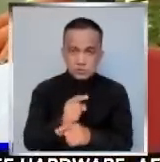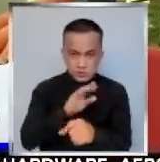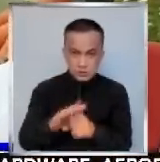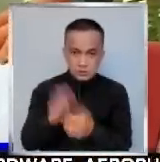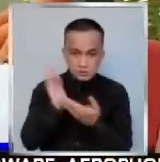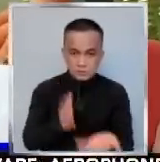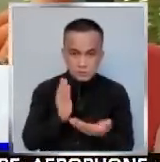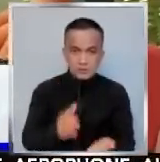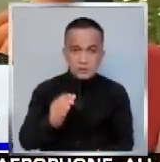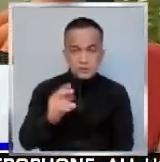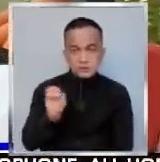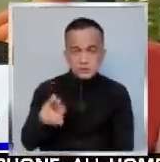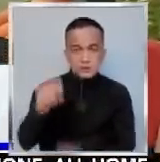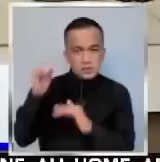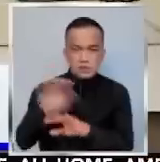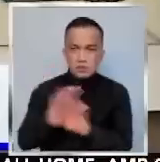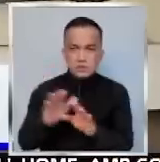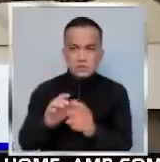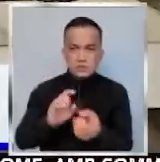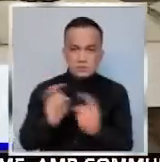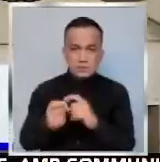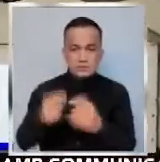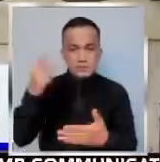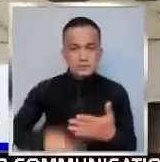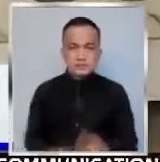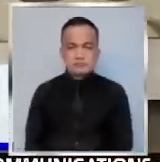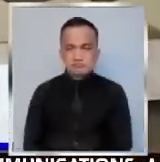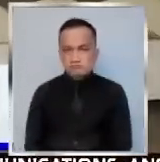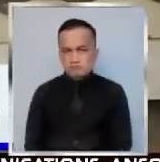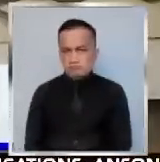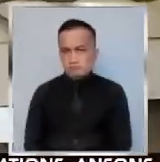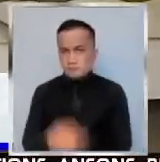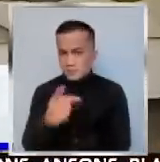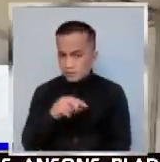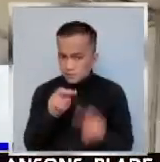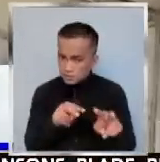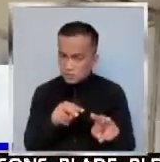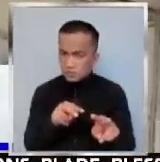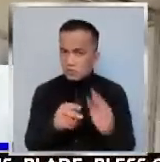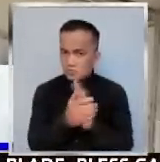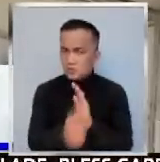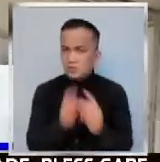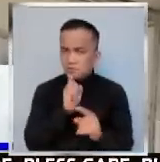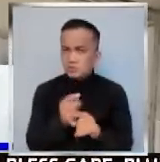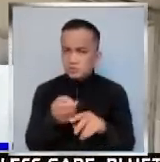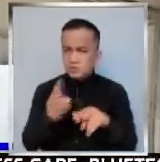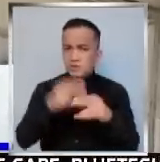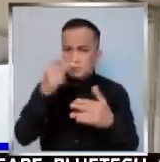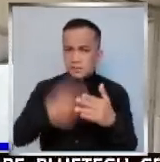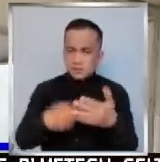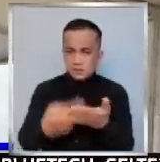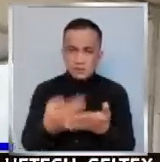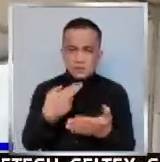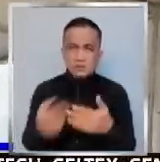Metro Manila, sana po hindi gumalaw ang presyo. Pero tingin ng ilang eksperto, tiyak na raw natataas ang presyo ng bigas. Kahit pa raw